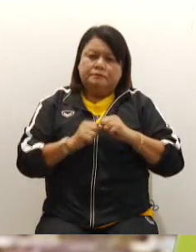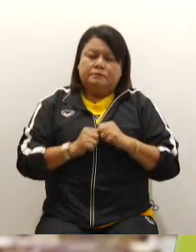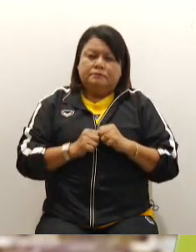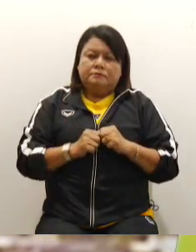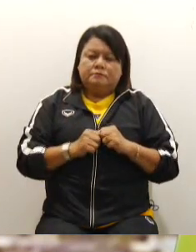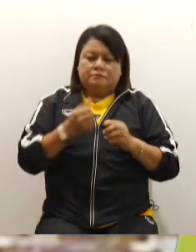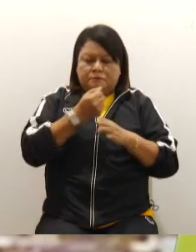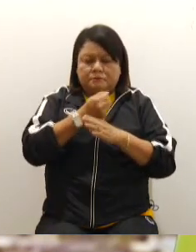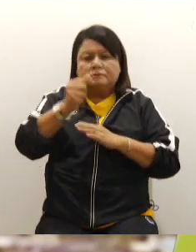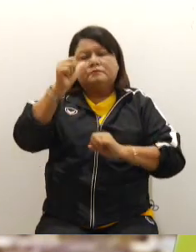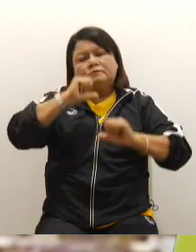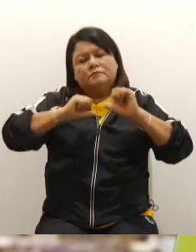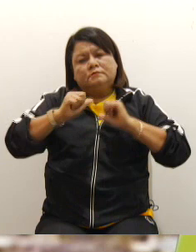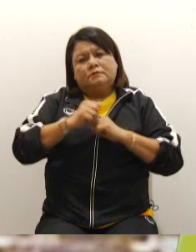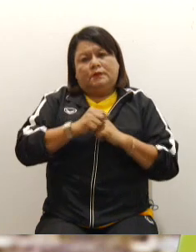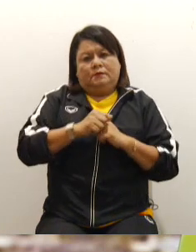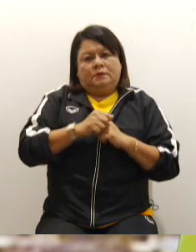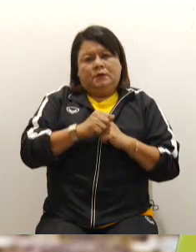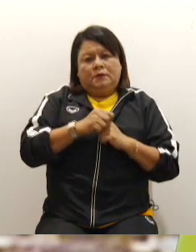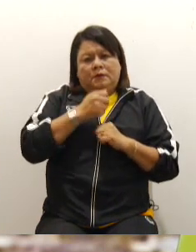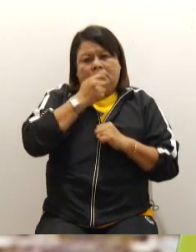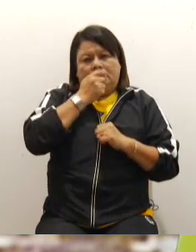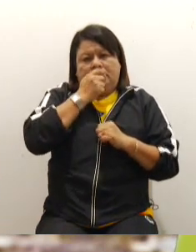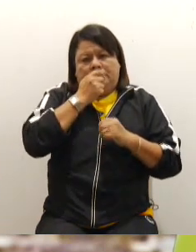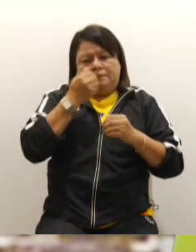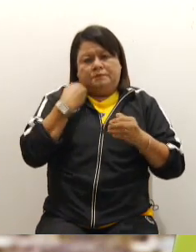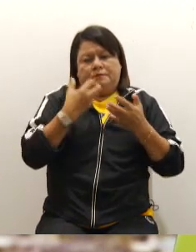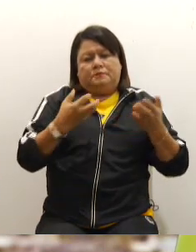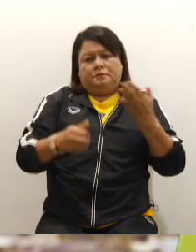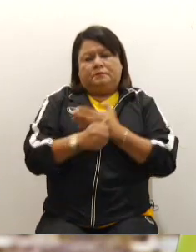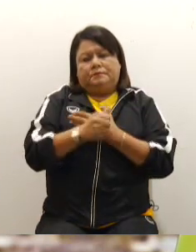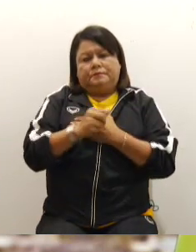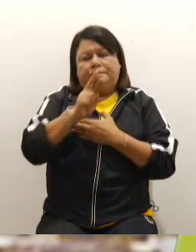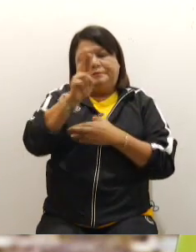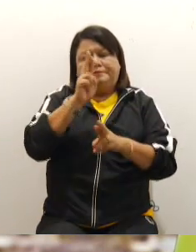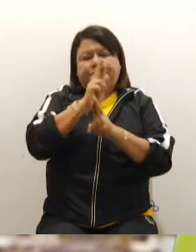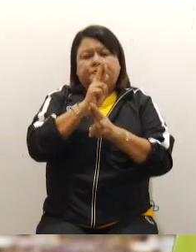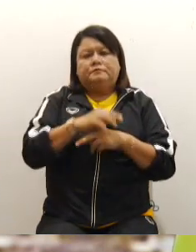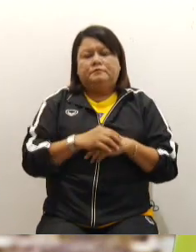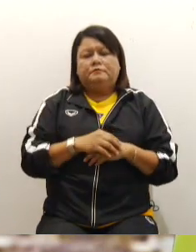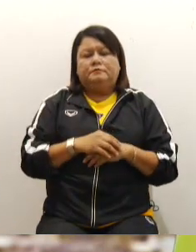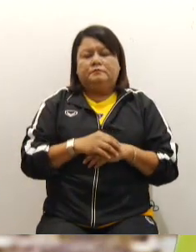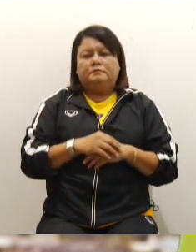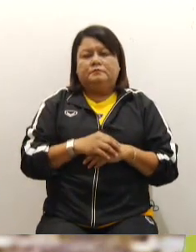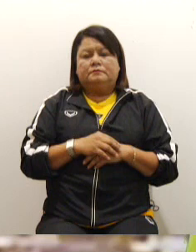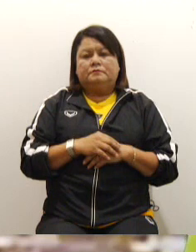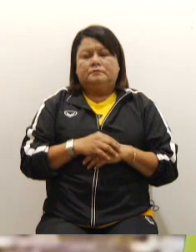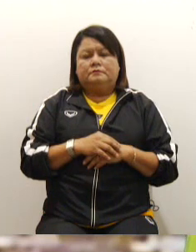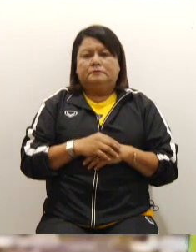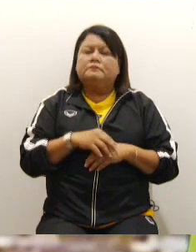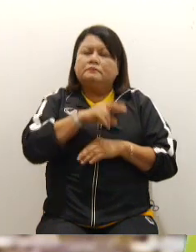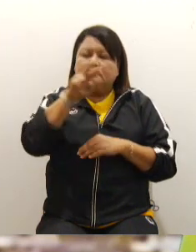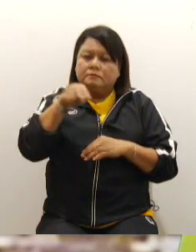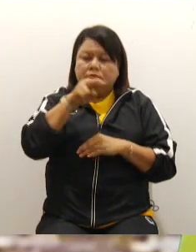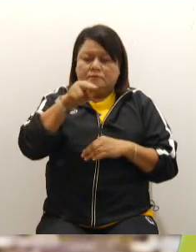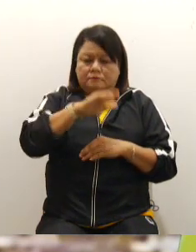ารเคมีนะครับมีวัตถุอันตรายที่อาจจะต้องใช้ความระมัดระวังนะครับในการที่จะดูแลเ